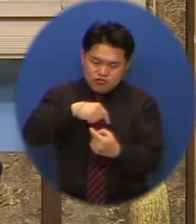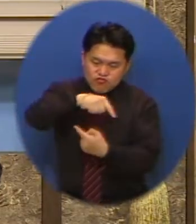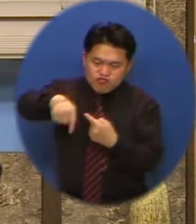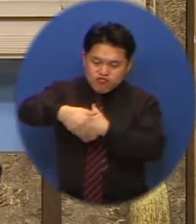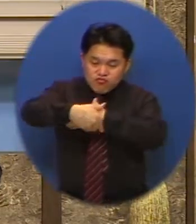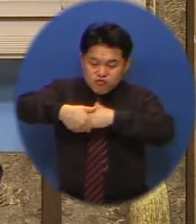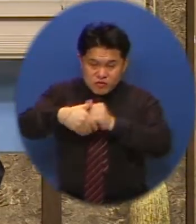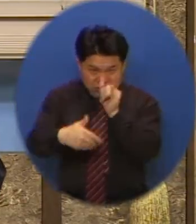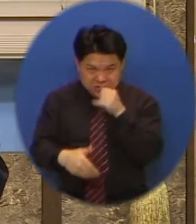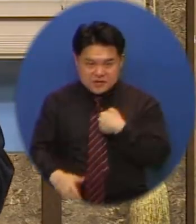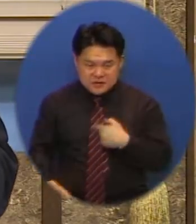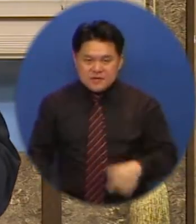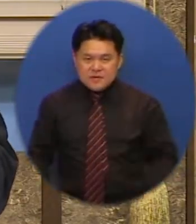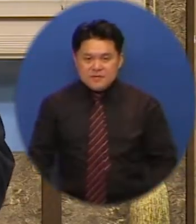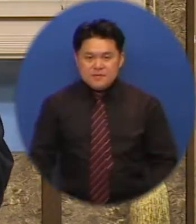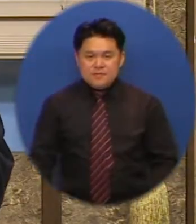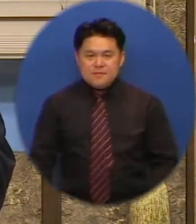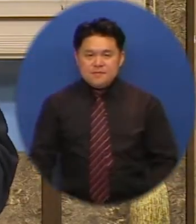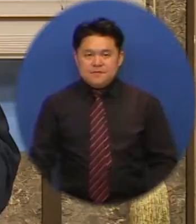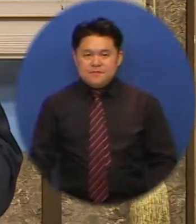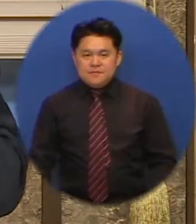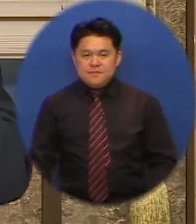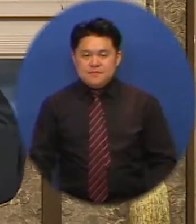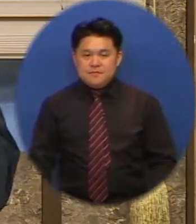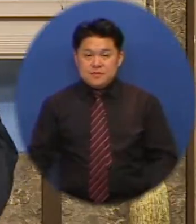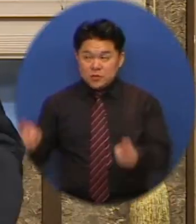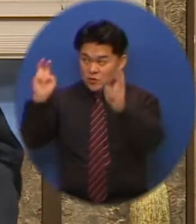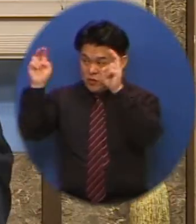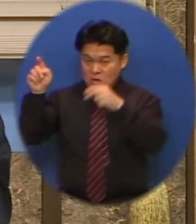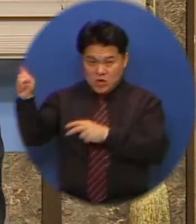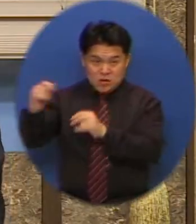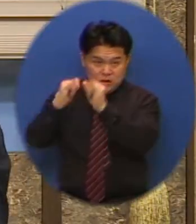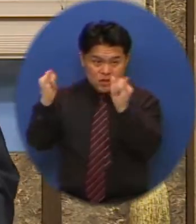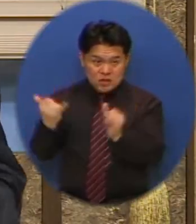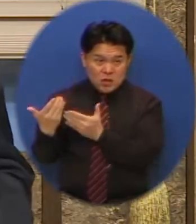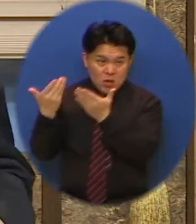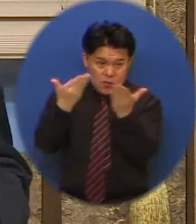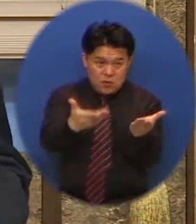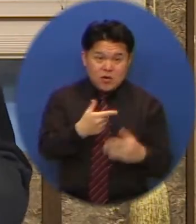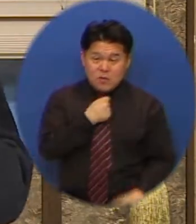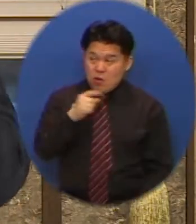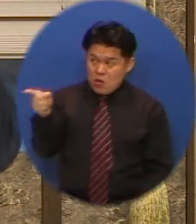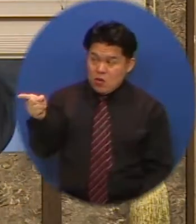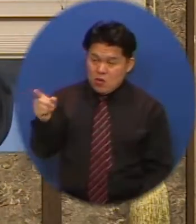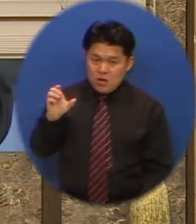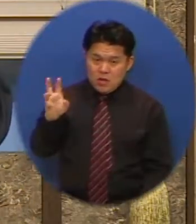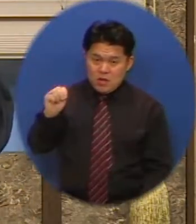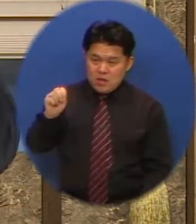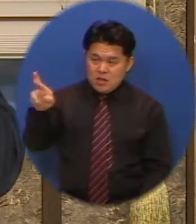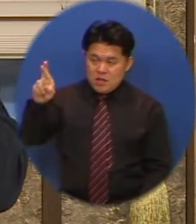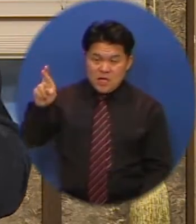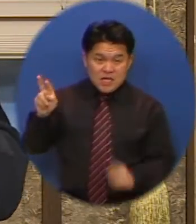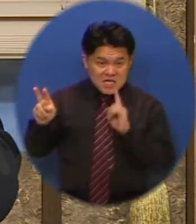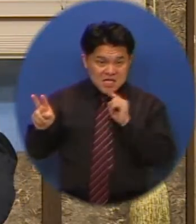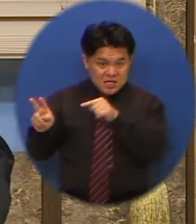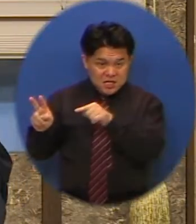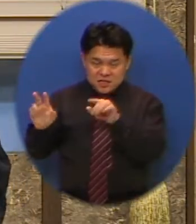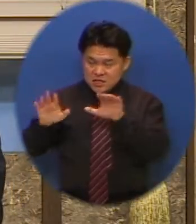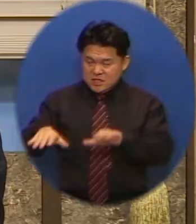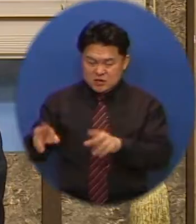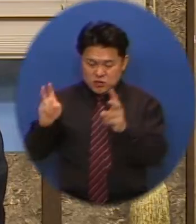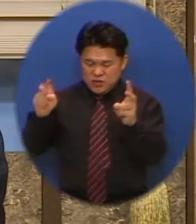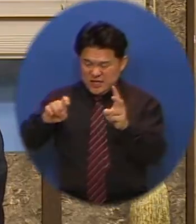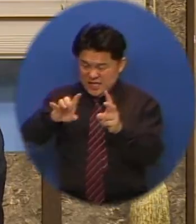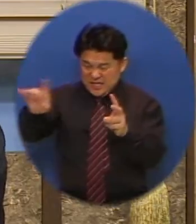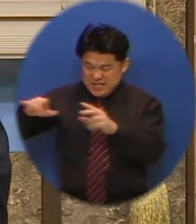운영을 할 생각입니다. 예. 예. 그래서 이제 기업의 이제 CSR 요즘은 네. 이제 아주 거의 그 필수 요건으로